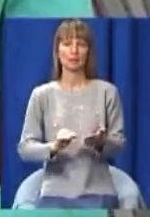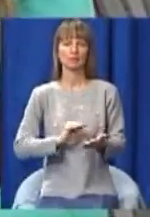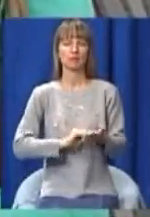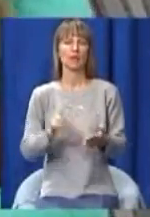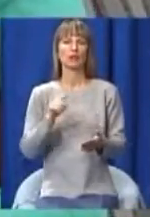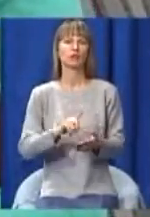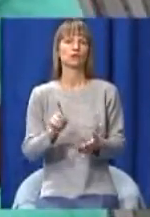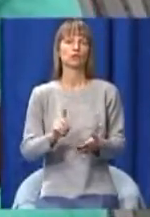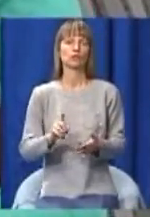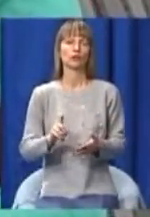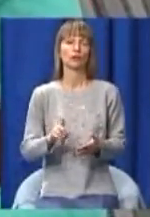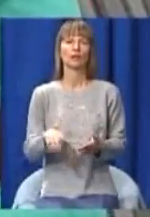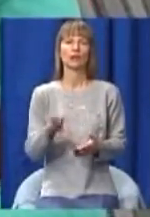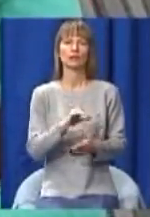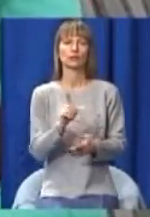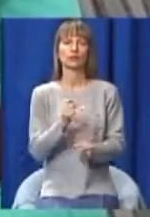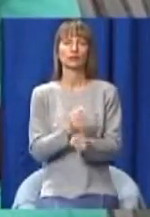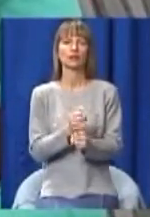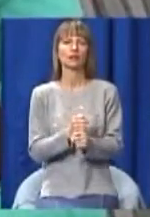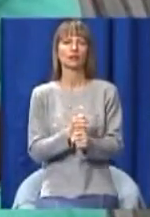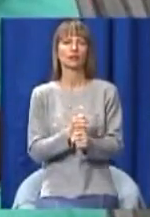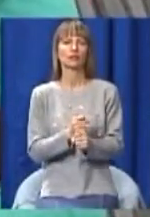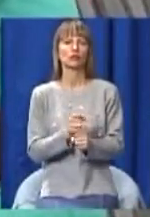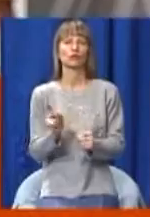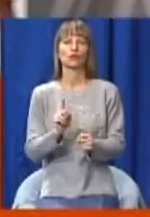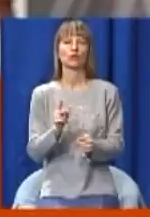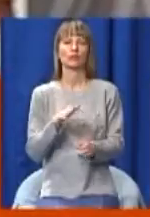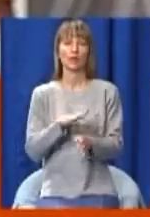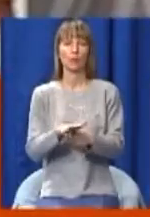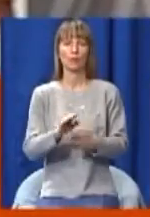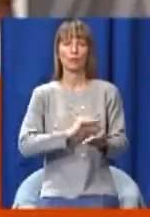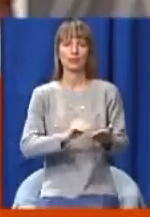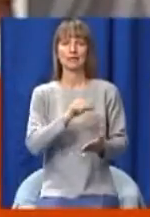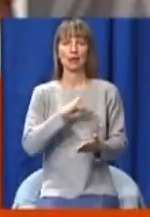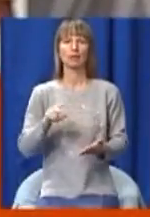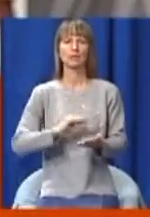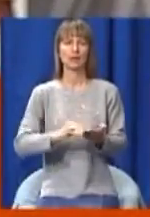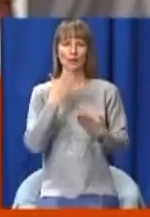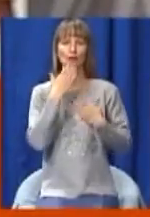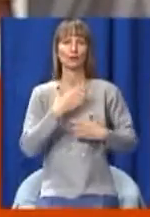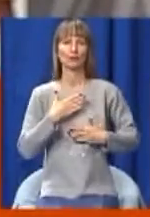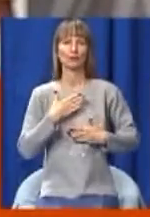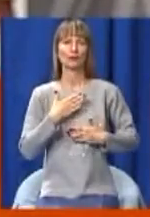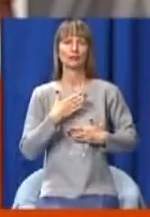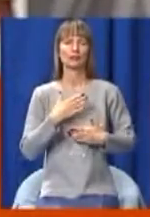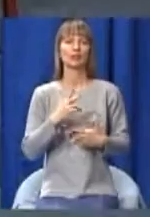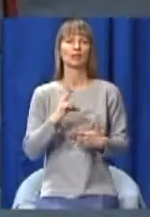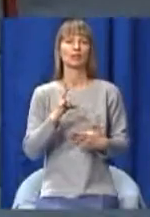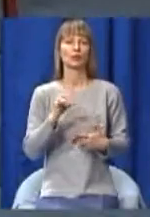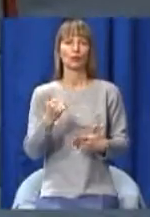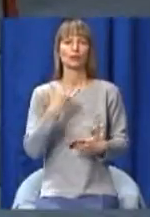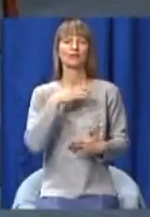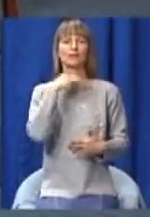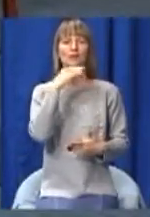розумінні – це те, що все створюється, власне, чимось, якоюсь писаниною. Так. А сама ти писати полюбляєш? У нас